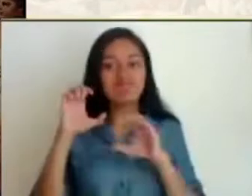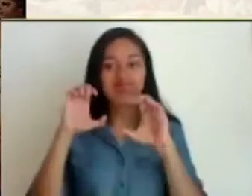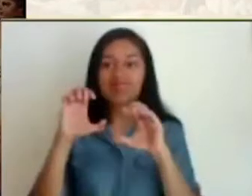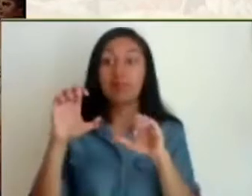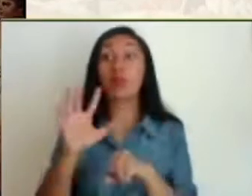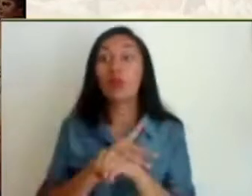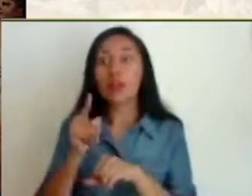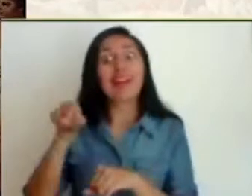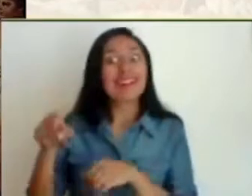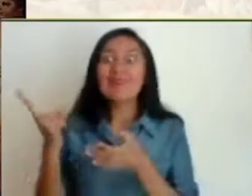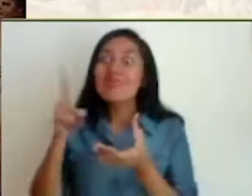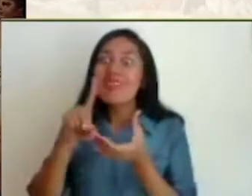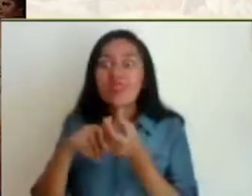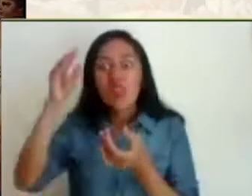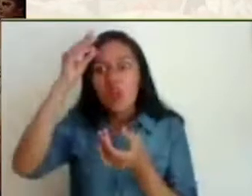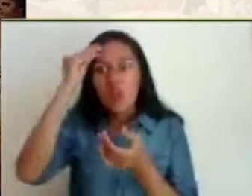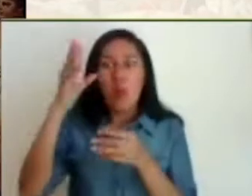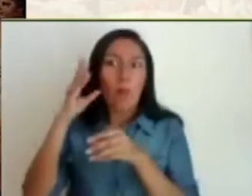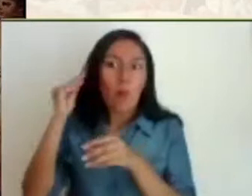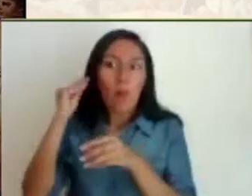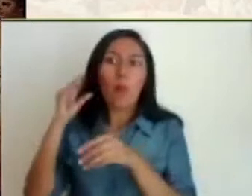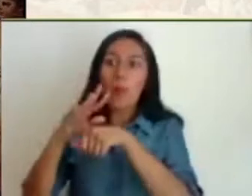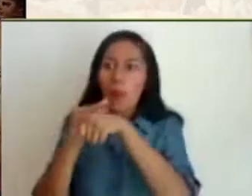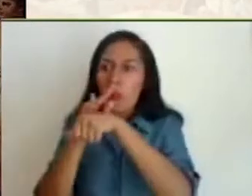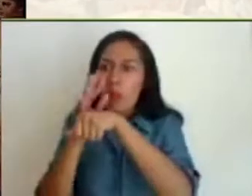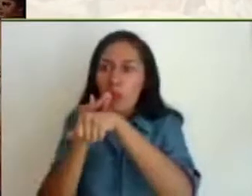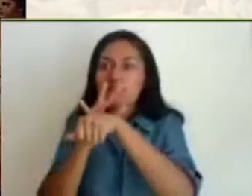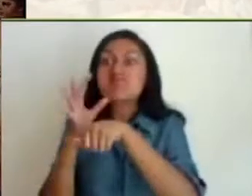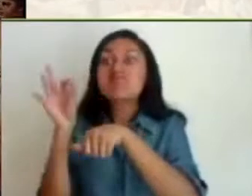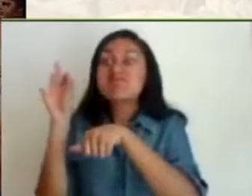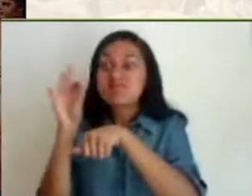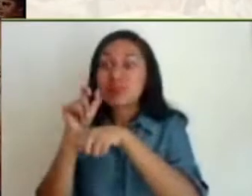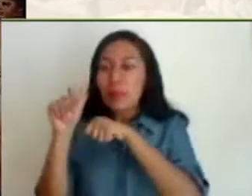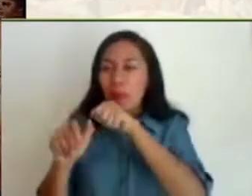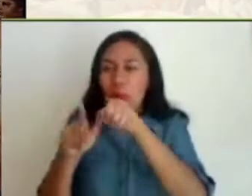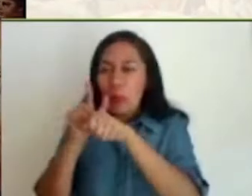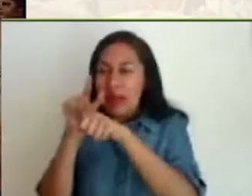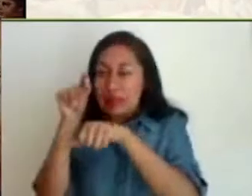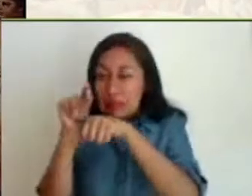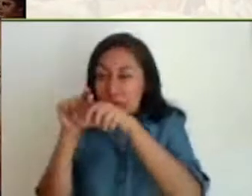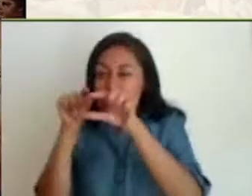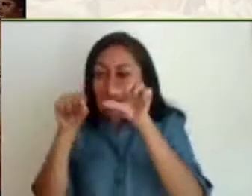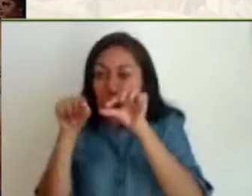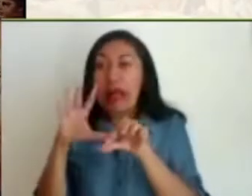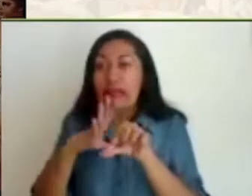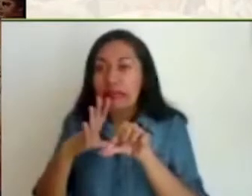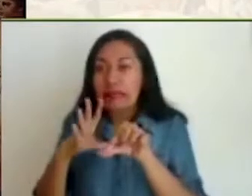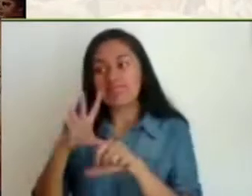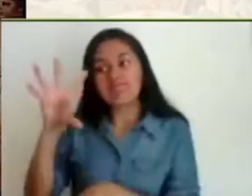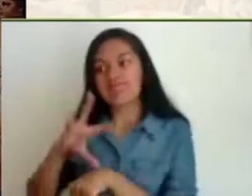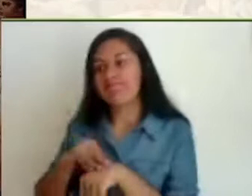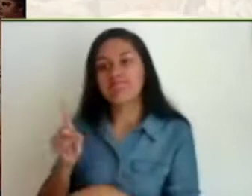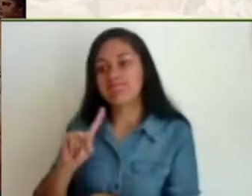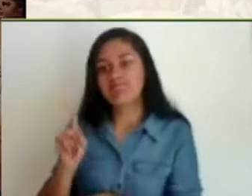Tale distinzione, certamente utile in epoca preposteriana, in cui era assente ogni nozione microbica, assumeva